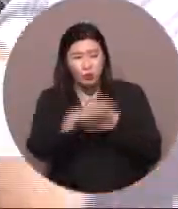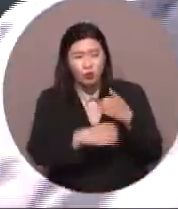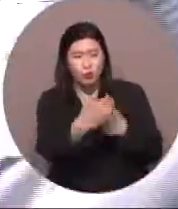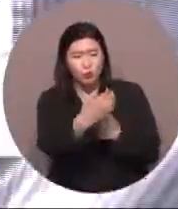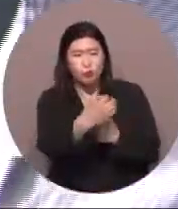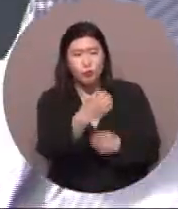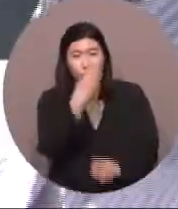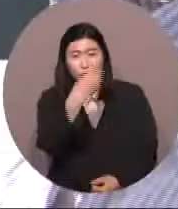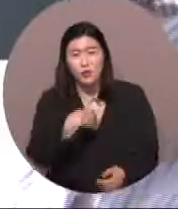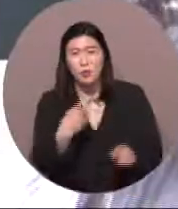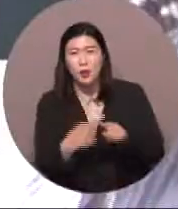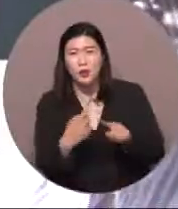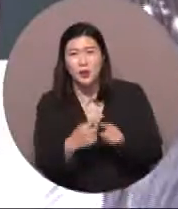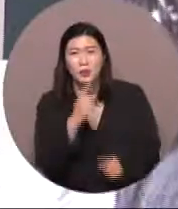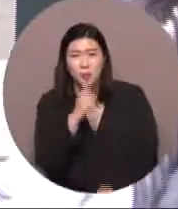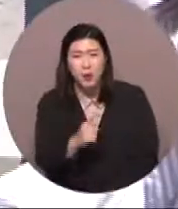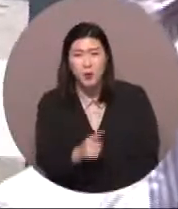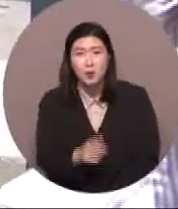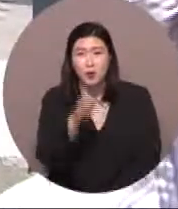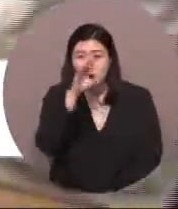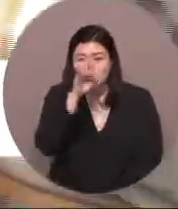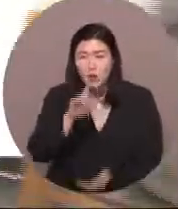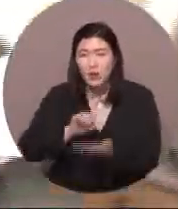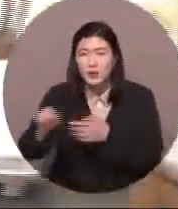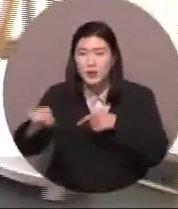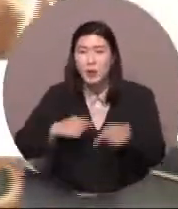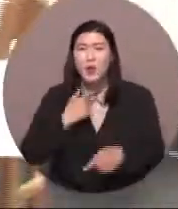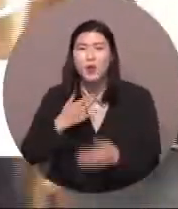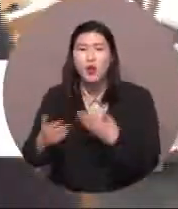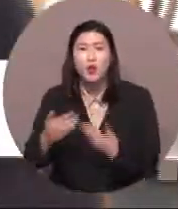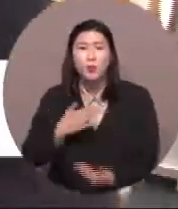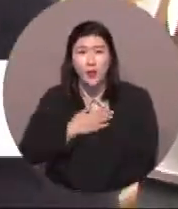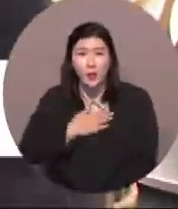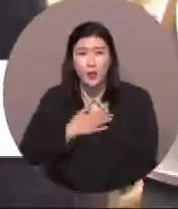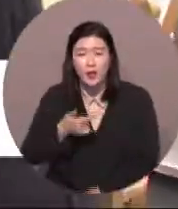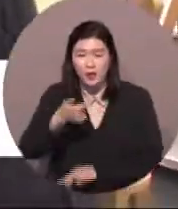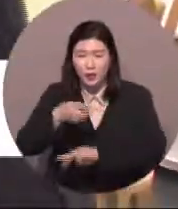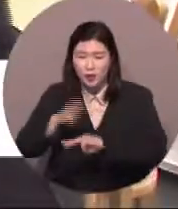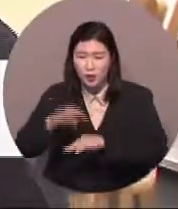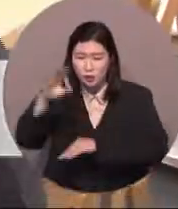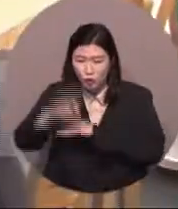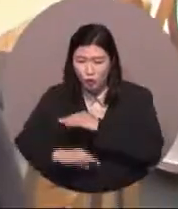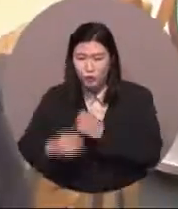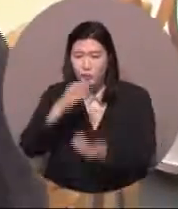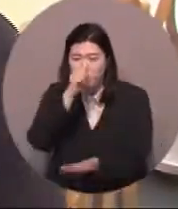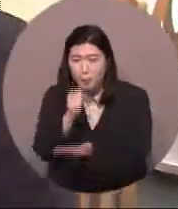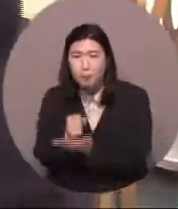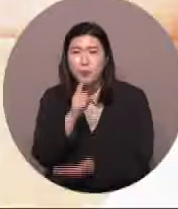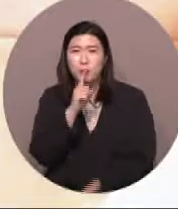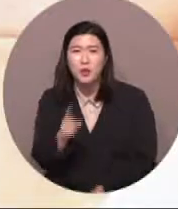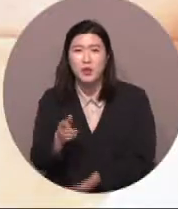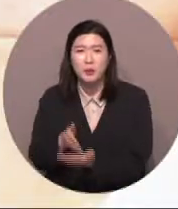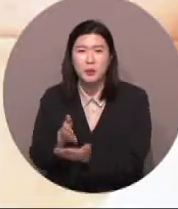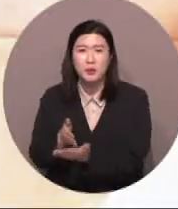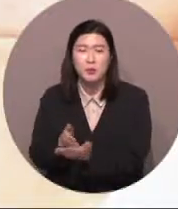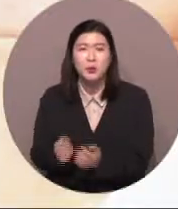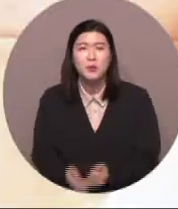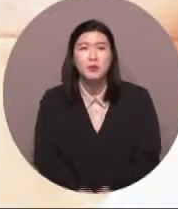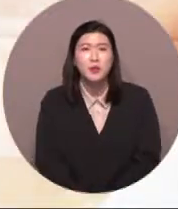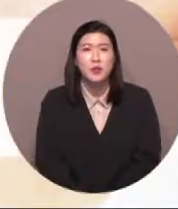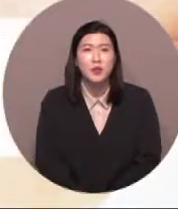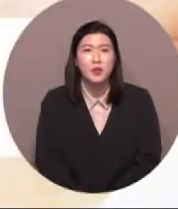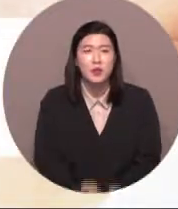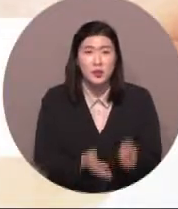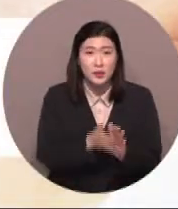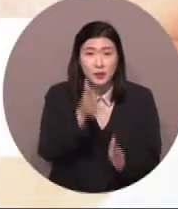유턴 출마를 지적하며 중앙과 지역 행정 경험을 두루 갖춘 자신을 지지해달라고 강조했습니다. 시장으로 가는